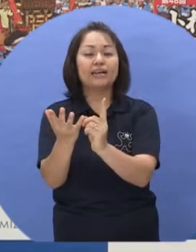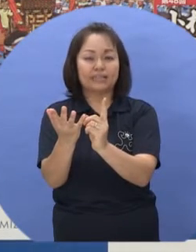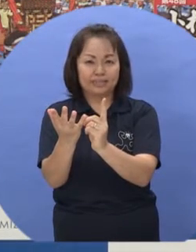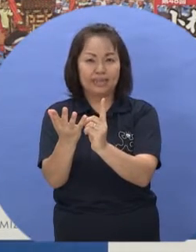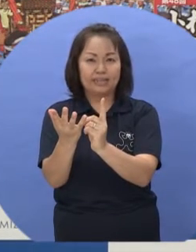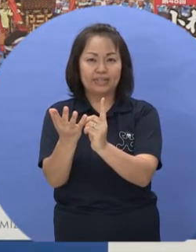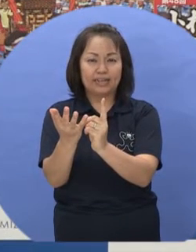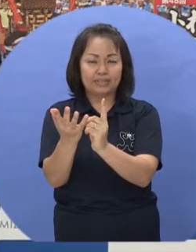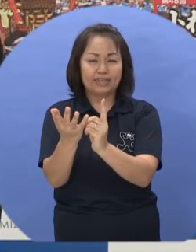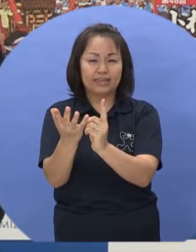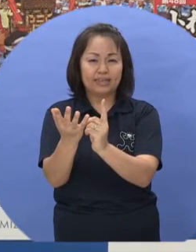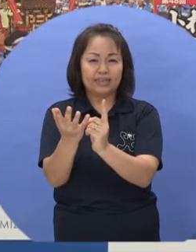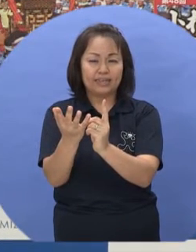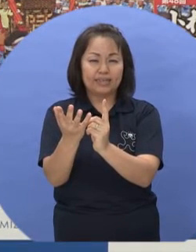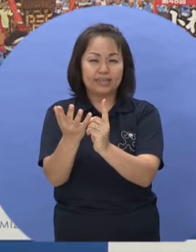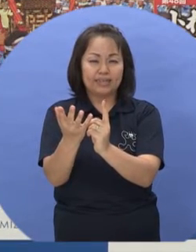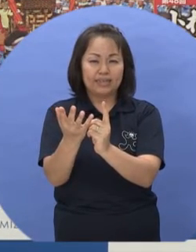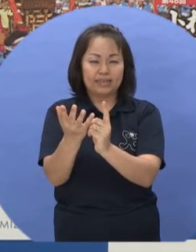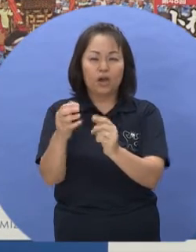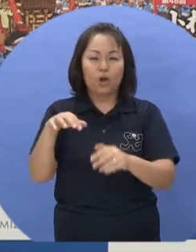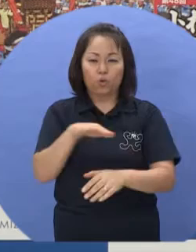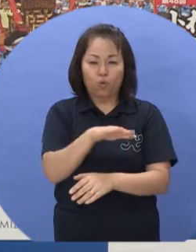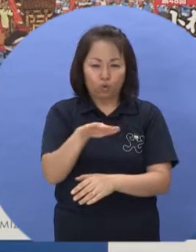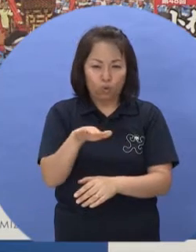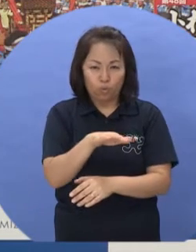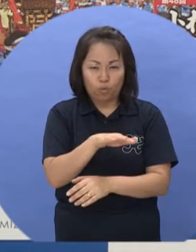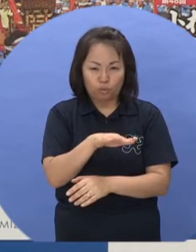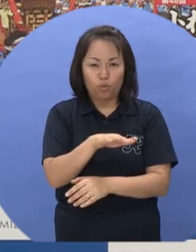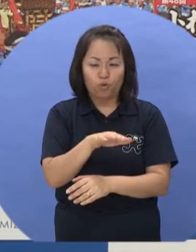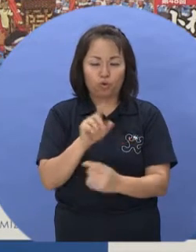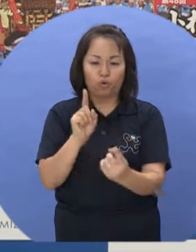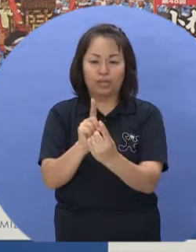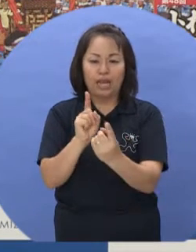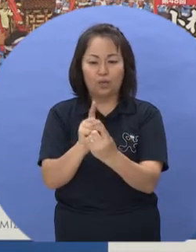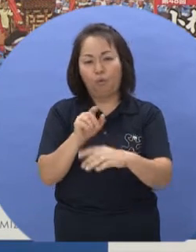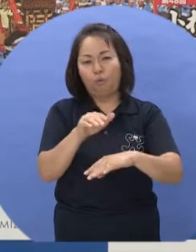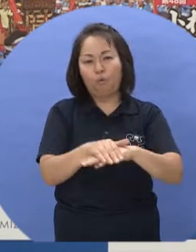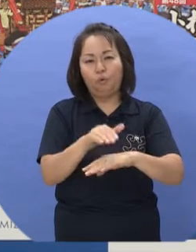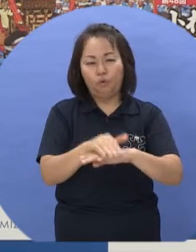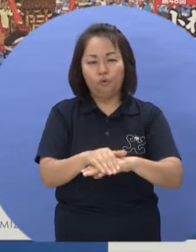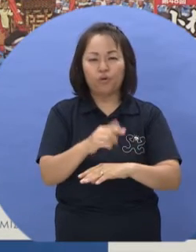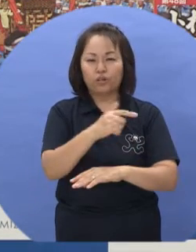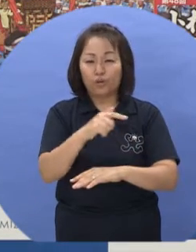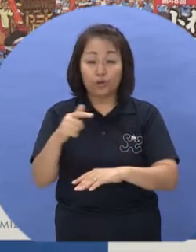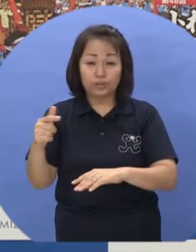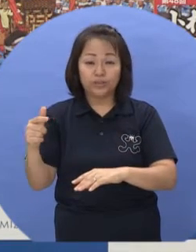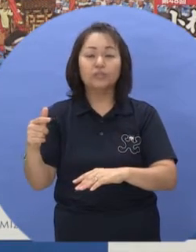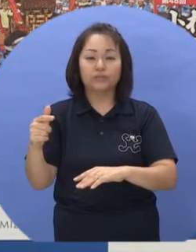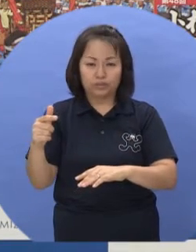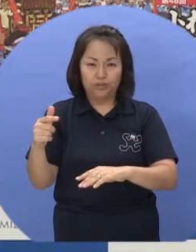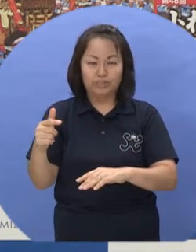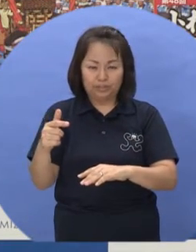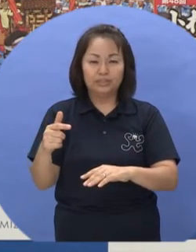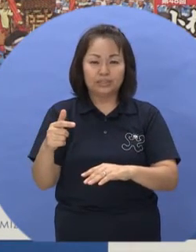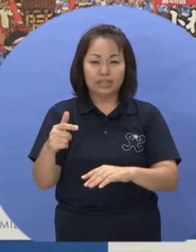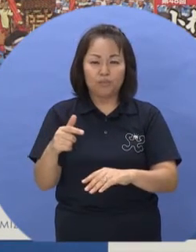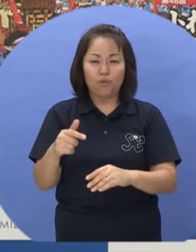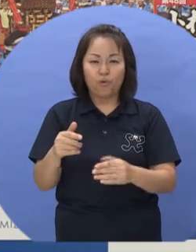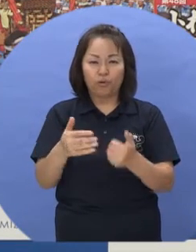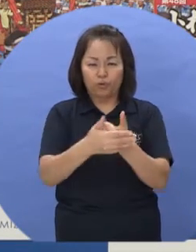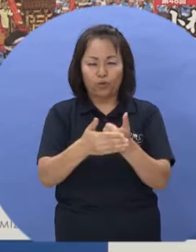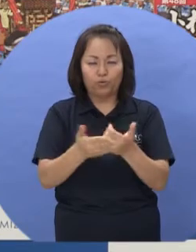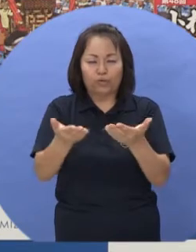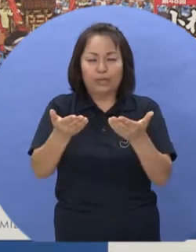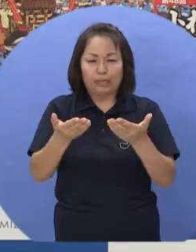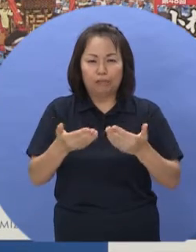のここのですね、児童生徒のケースの対応についてアドバイスをいただくということにしているもの